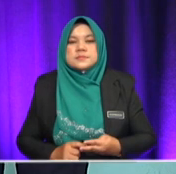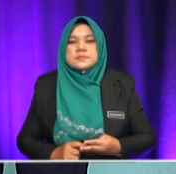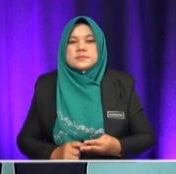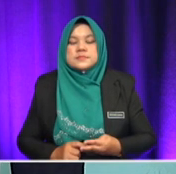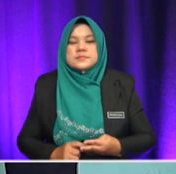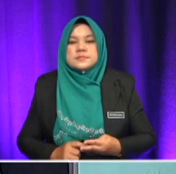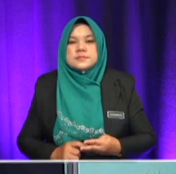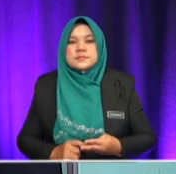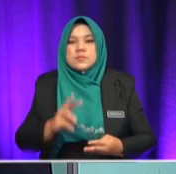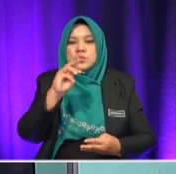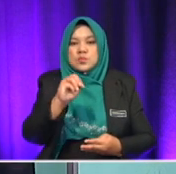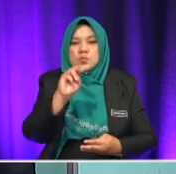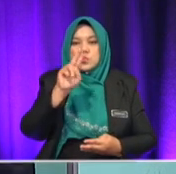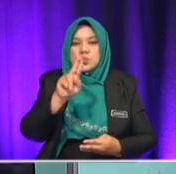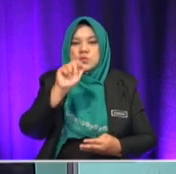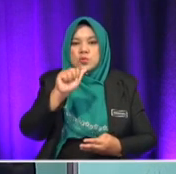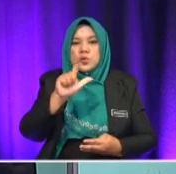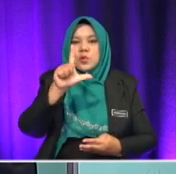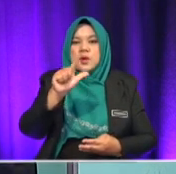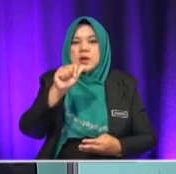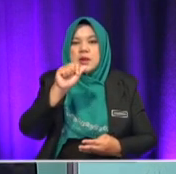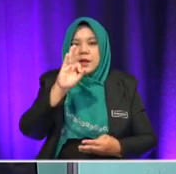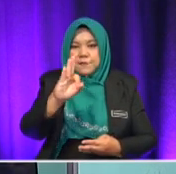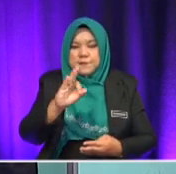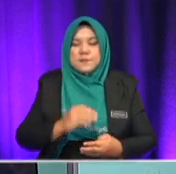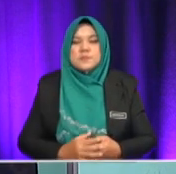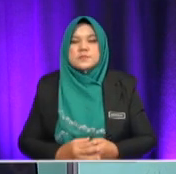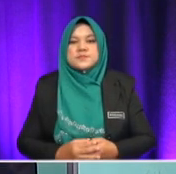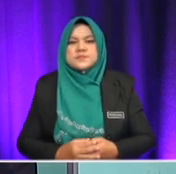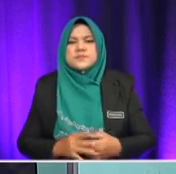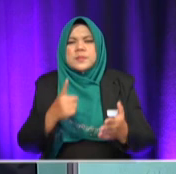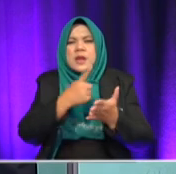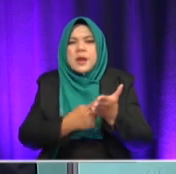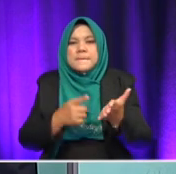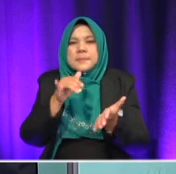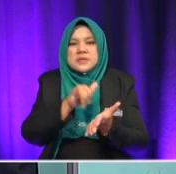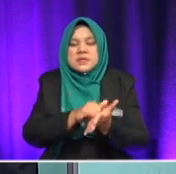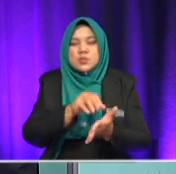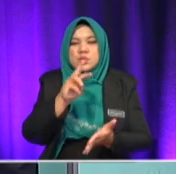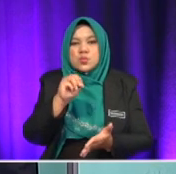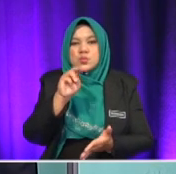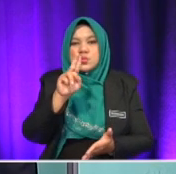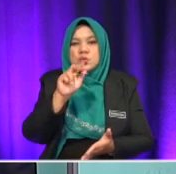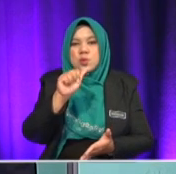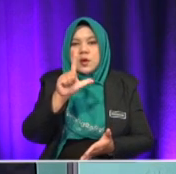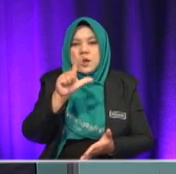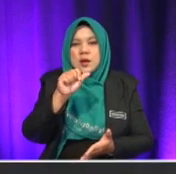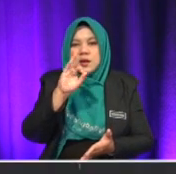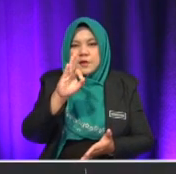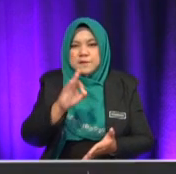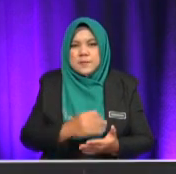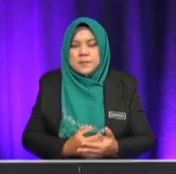mualaf Oke Faiz Faiz pada tahu kan apa itu mualaf pernah dengar tak per kataan Allah ini